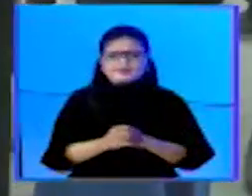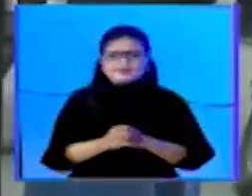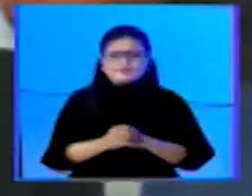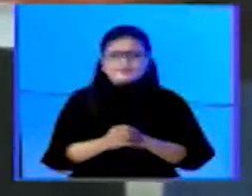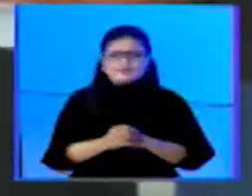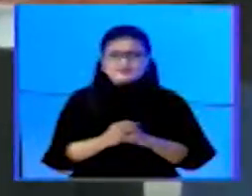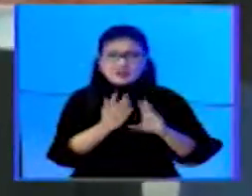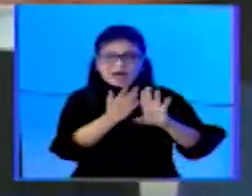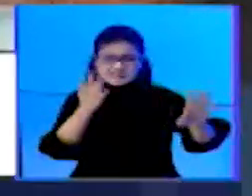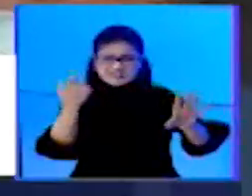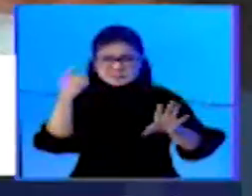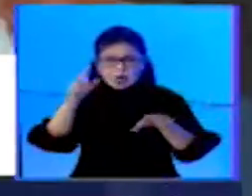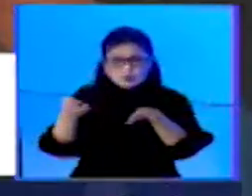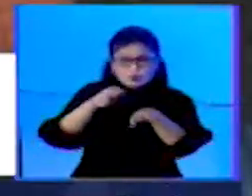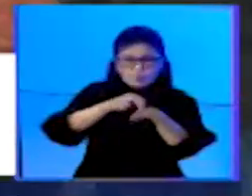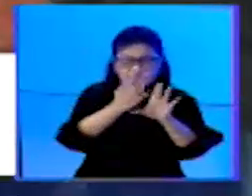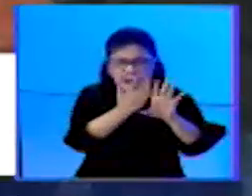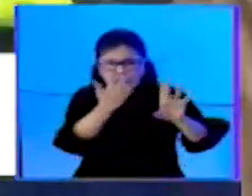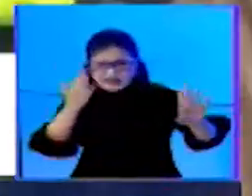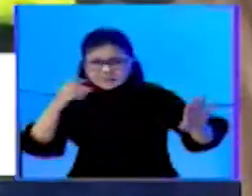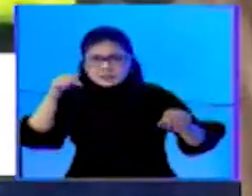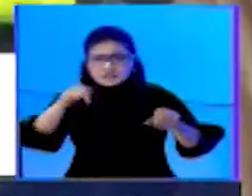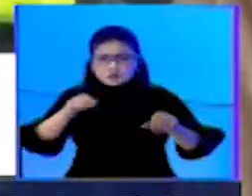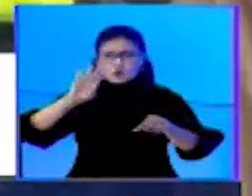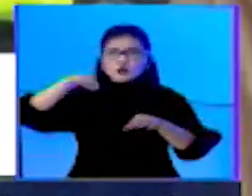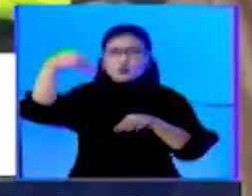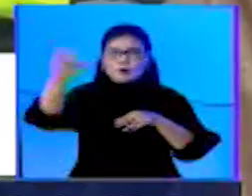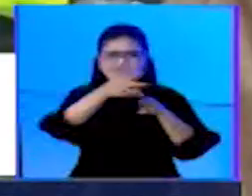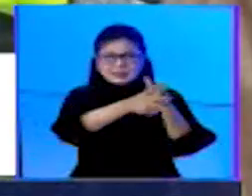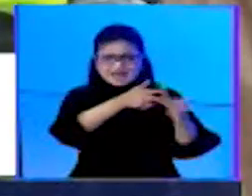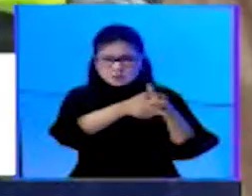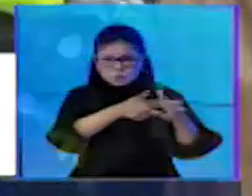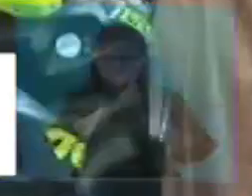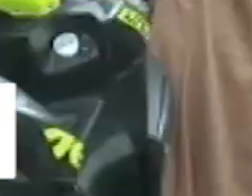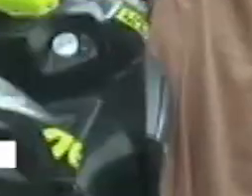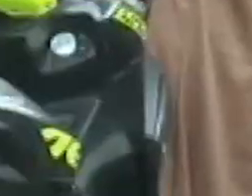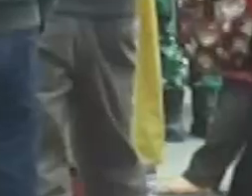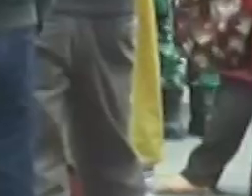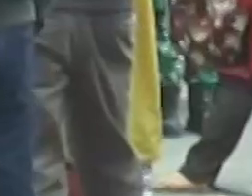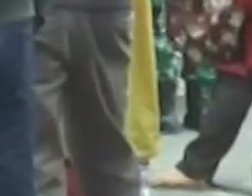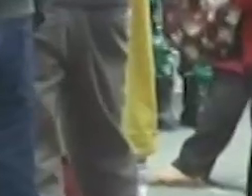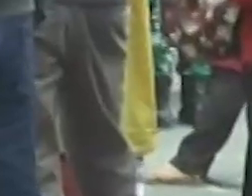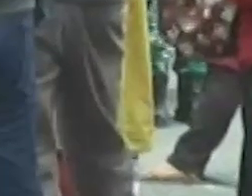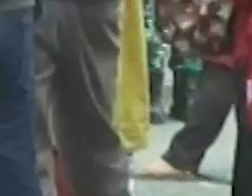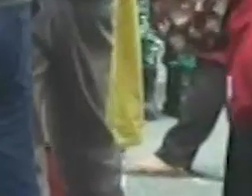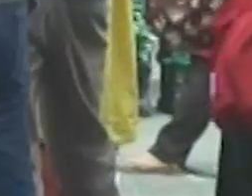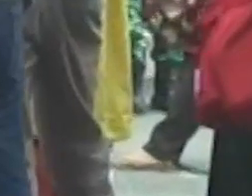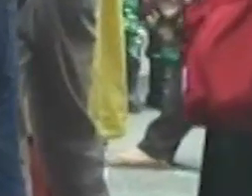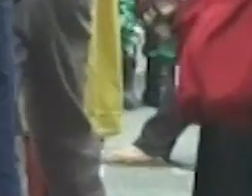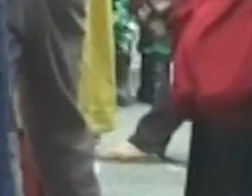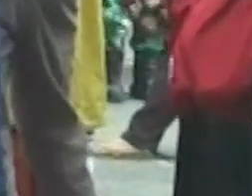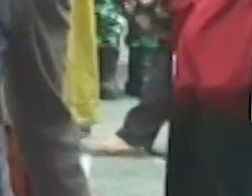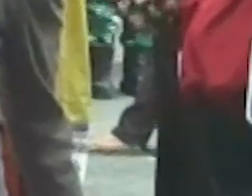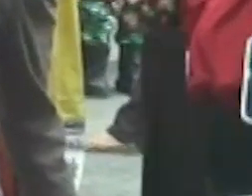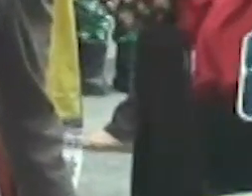Antrian calon penumpang memanjang hingga keluar stasiun. Ratusan calon penumpang memadati stasiun Bekasi Senin pagi.